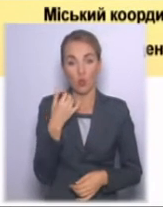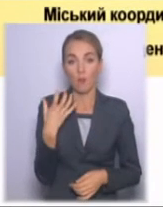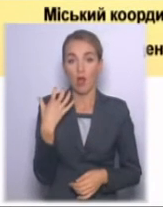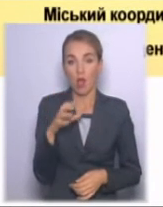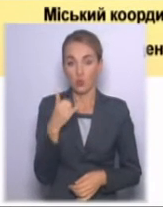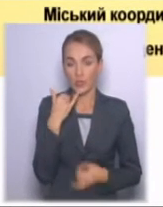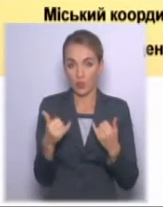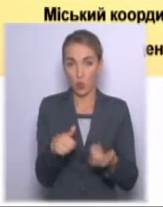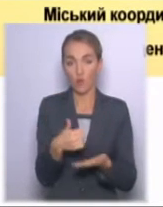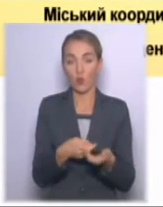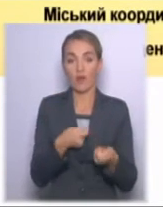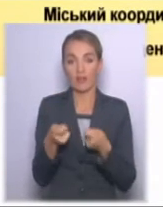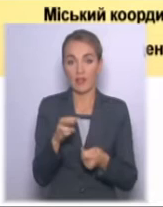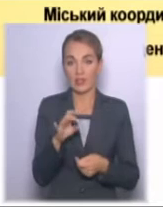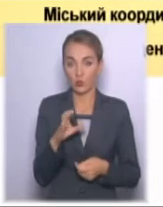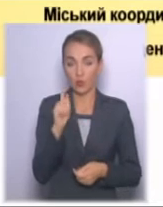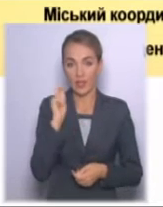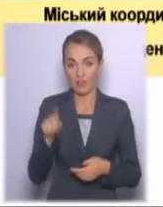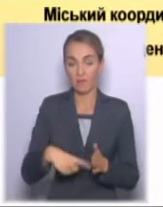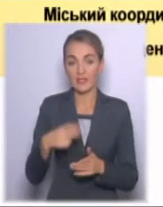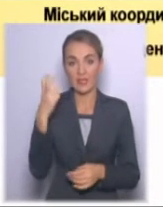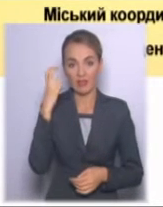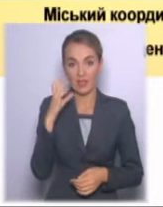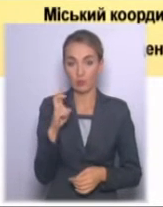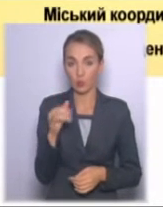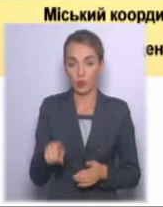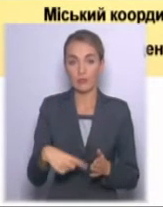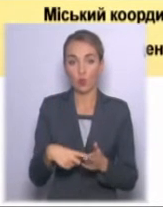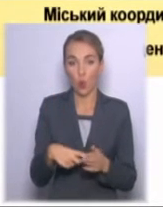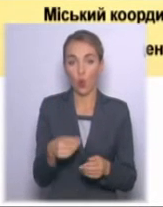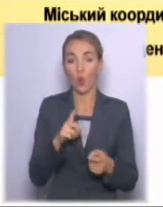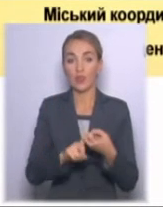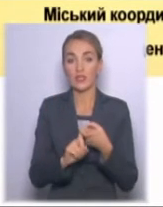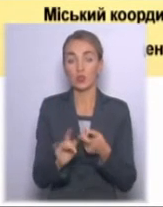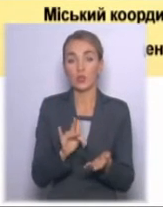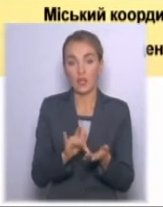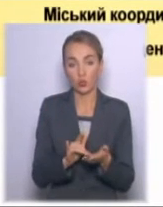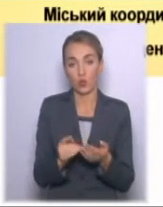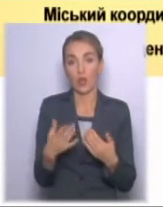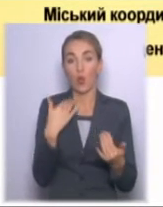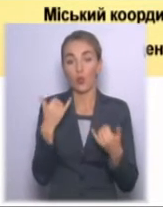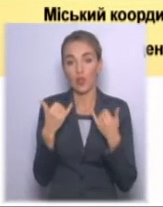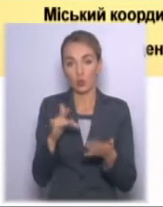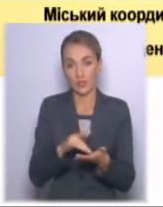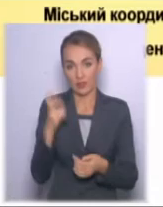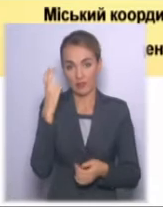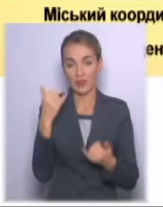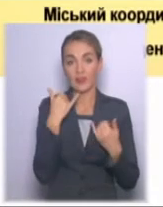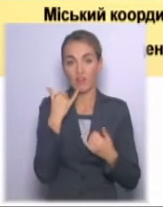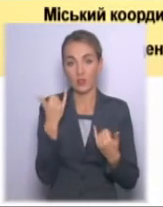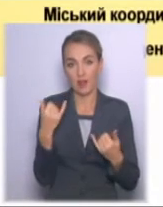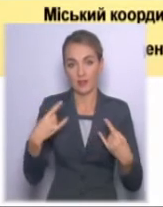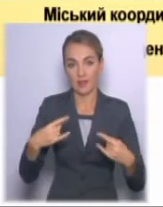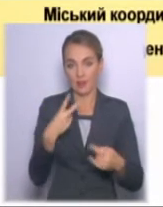гарячої лінії Головного управління МВС України в місті Києві, СБУ, міського координаційного центру та контактного центру Києва. Телефони зараз на